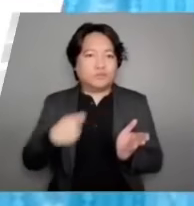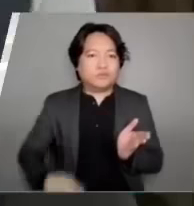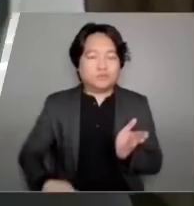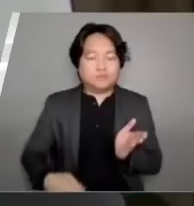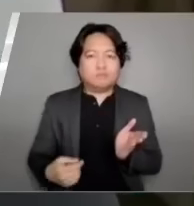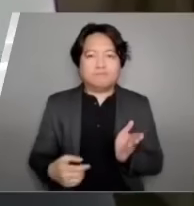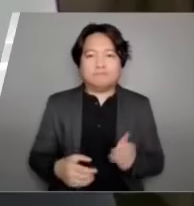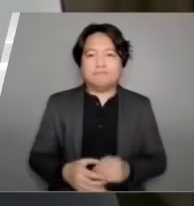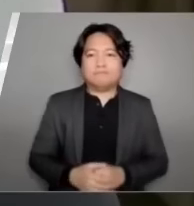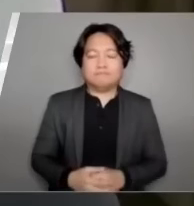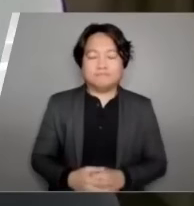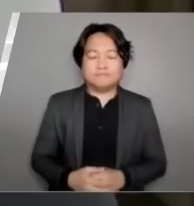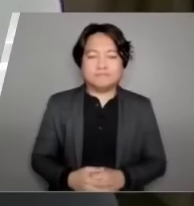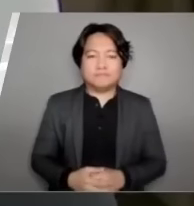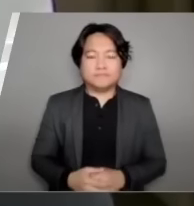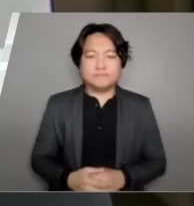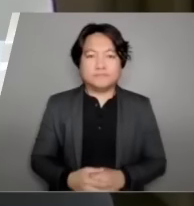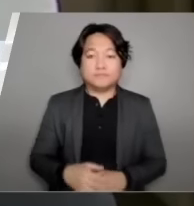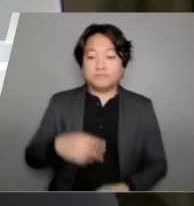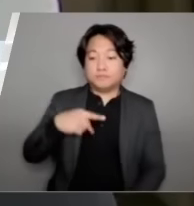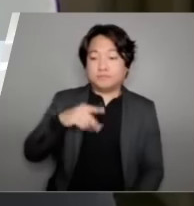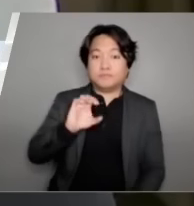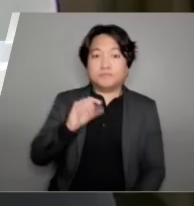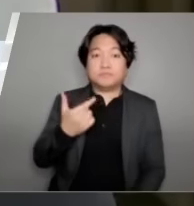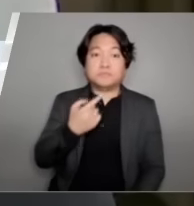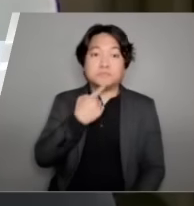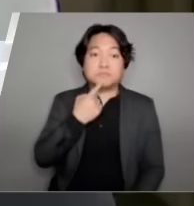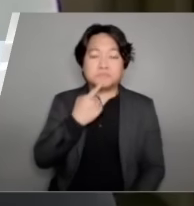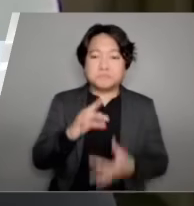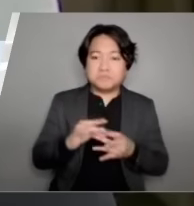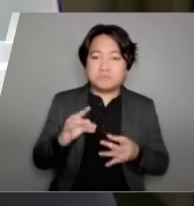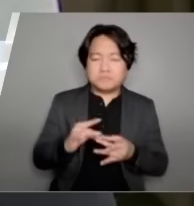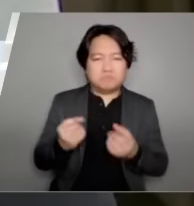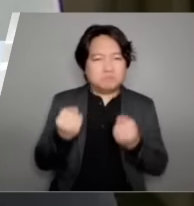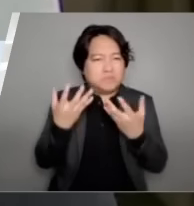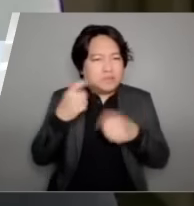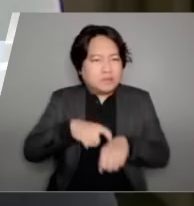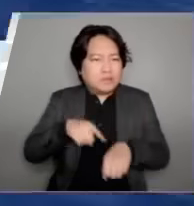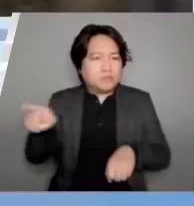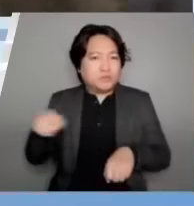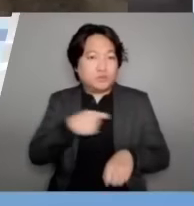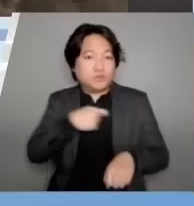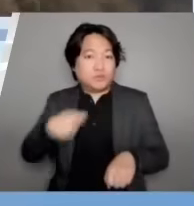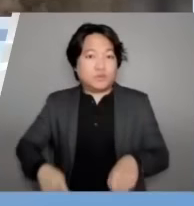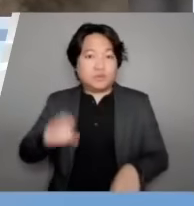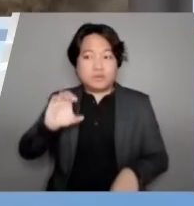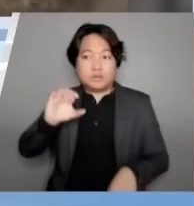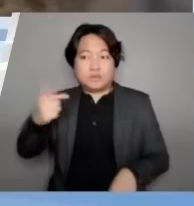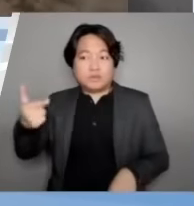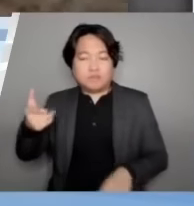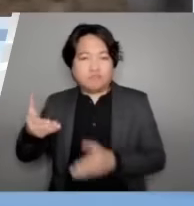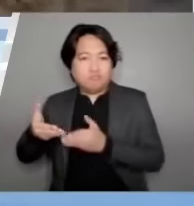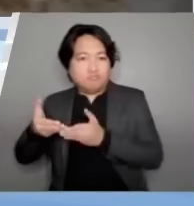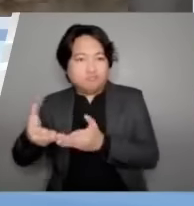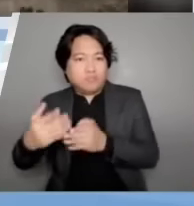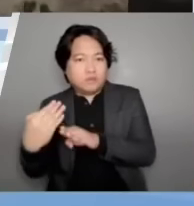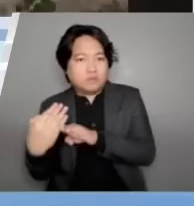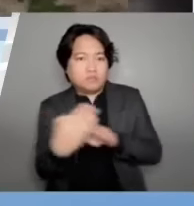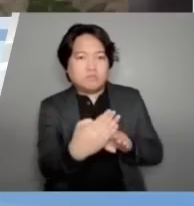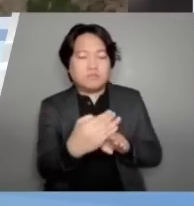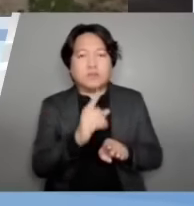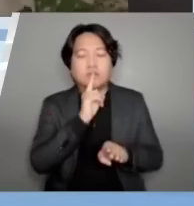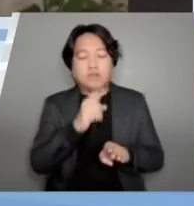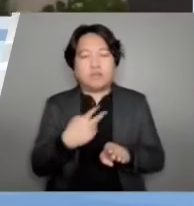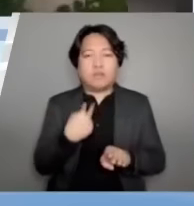China. Ayon sa PCG, ilang beses pa umanong hinarang ng China Coast Guard ang BRP Sintangan bago nila marating ang 17